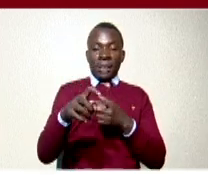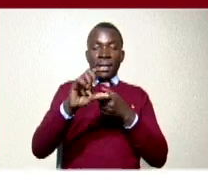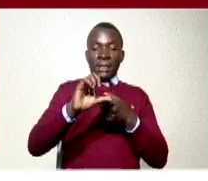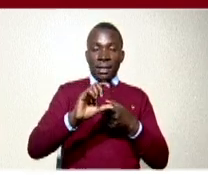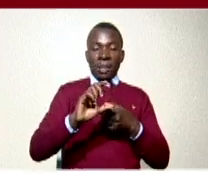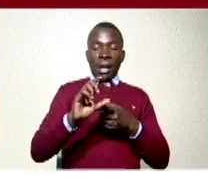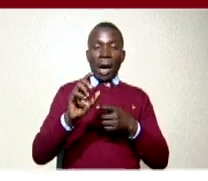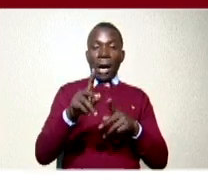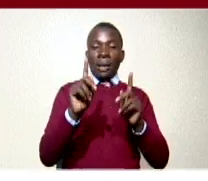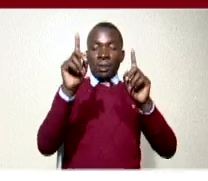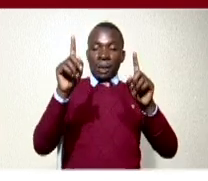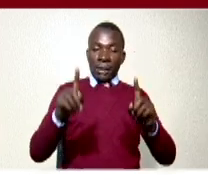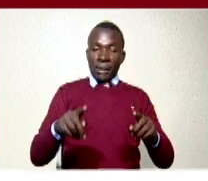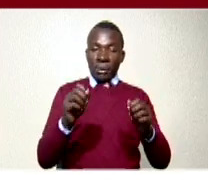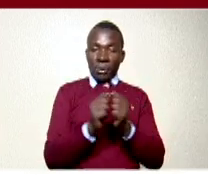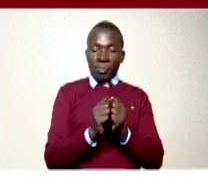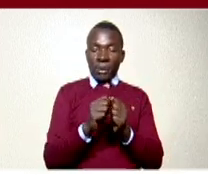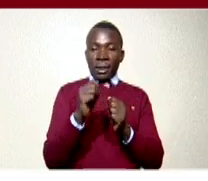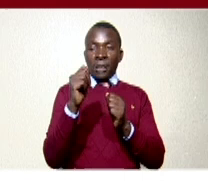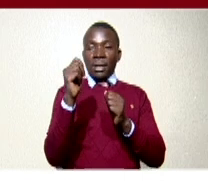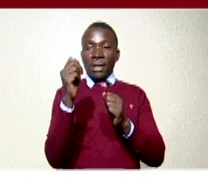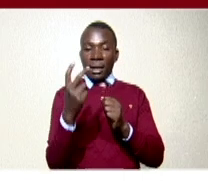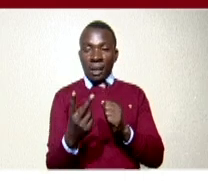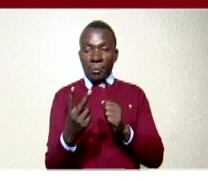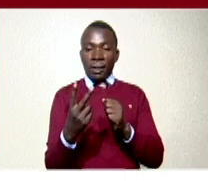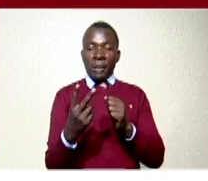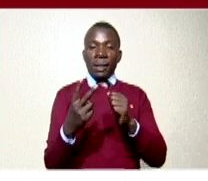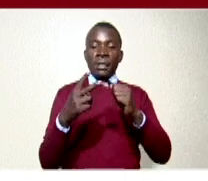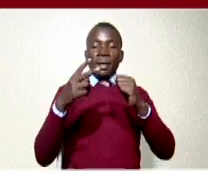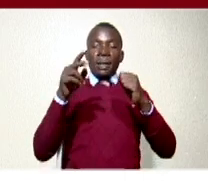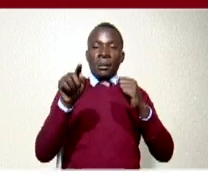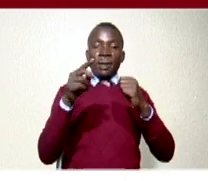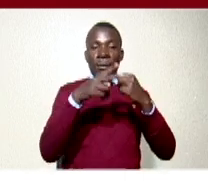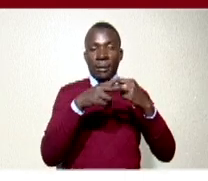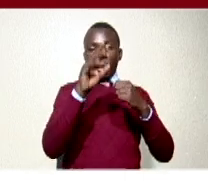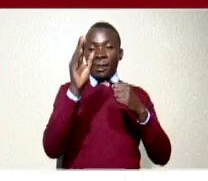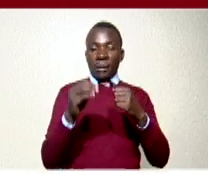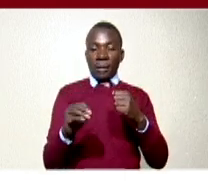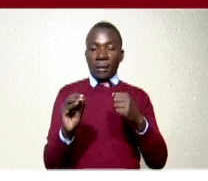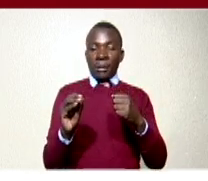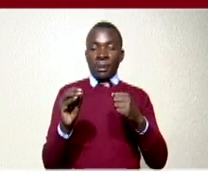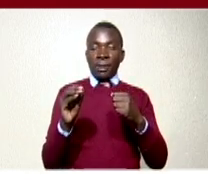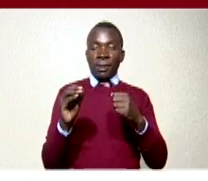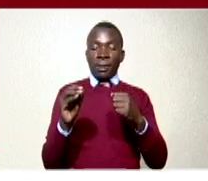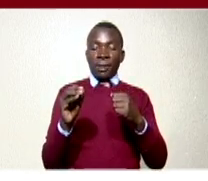cyageze kuri 12.7% cyangwa se cyiyongereyeho ku rugero rwa